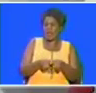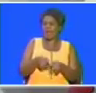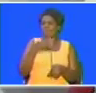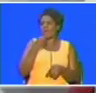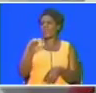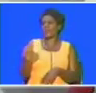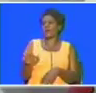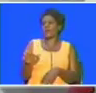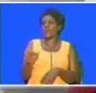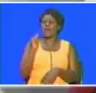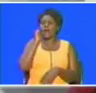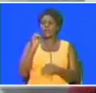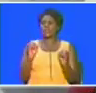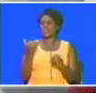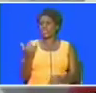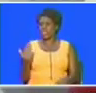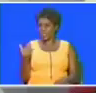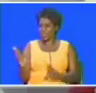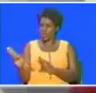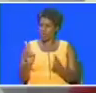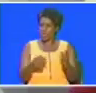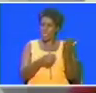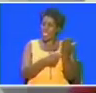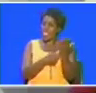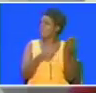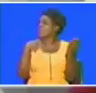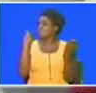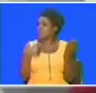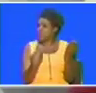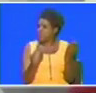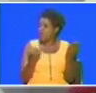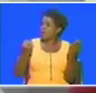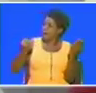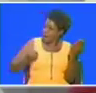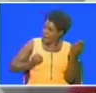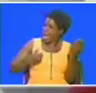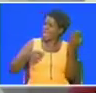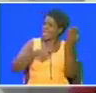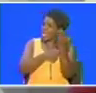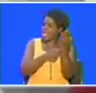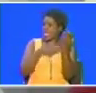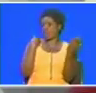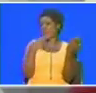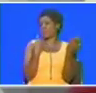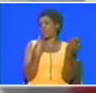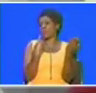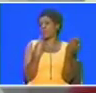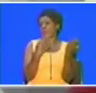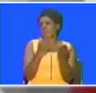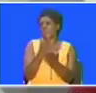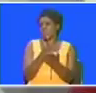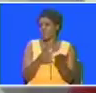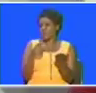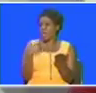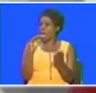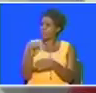kuita auntie. Pia watoto wazoeshe jina ule auntie ni nani. Ule msichana wako pale nyumbani anaitwa nani? Maanake kuna watoto wanapotoa kimuuliza